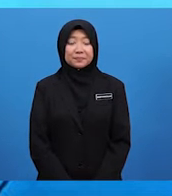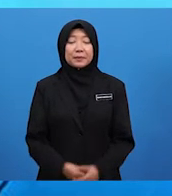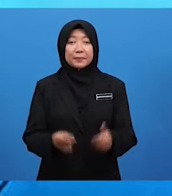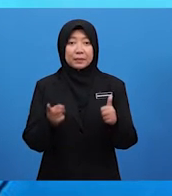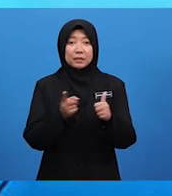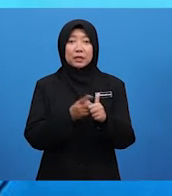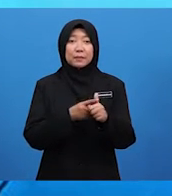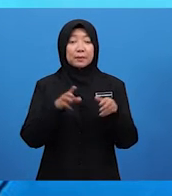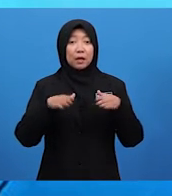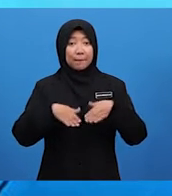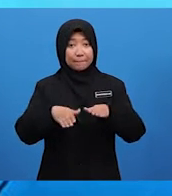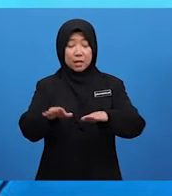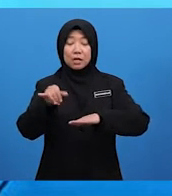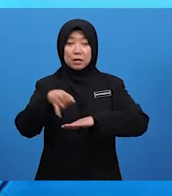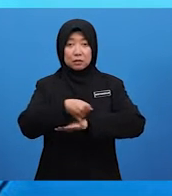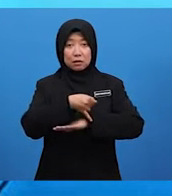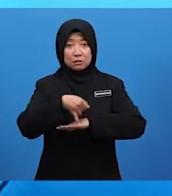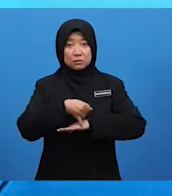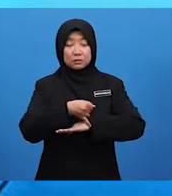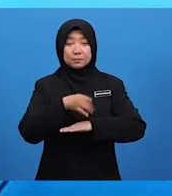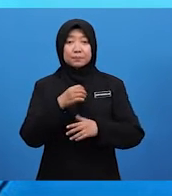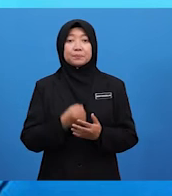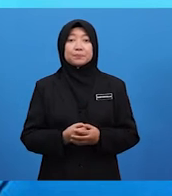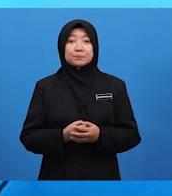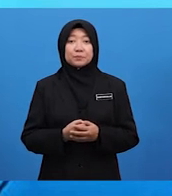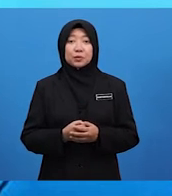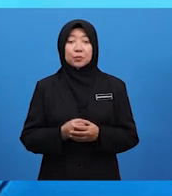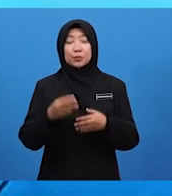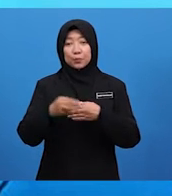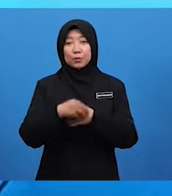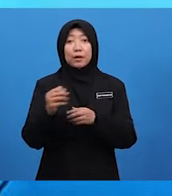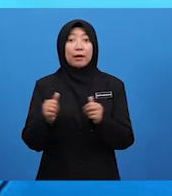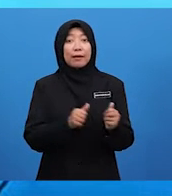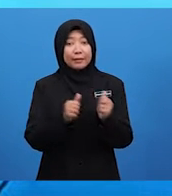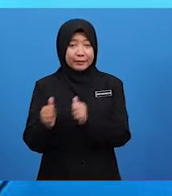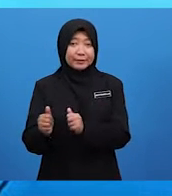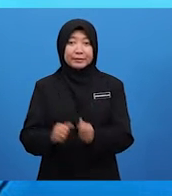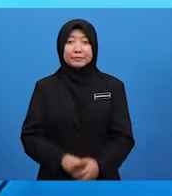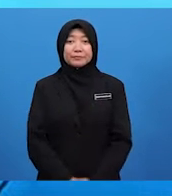Pertama, mesin jahit industri ataupun mesin jahit mudah alih.